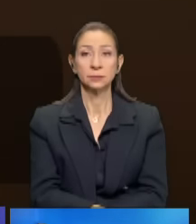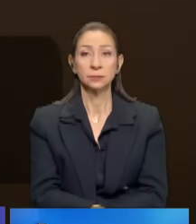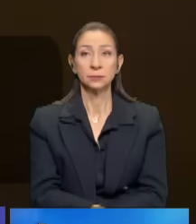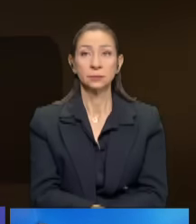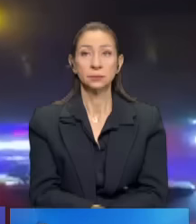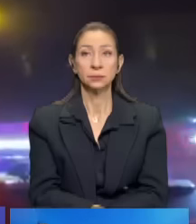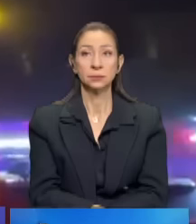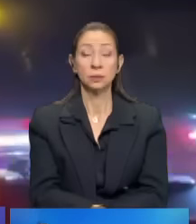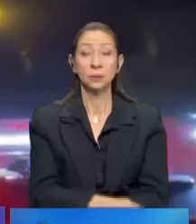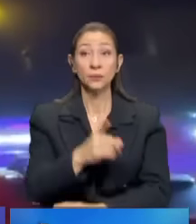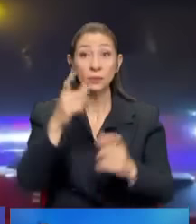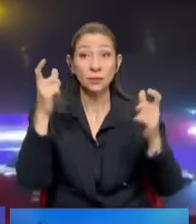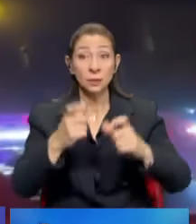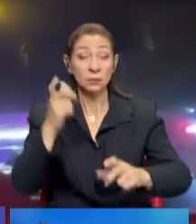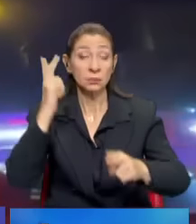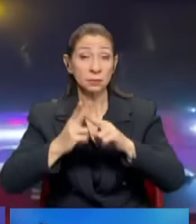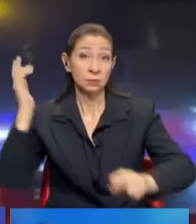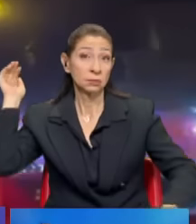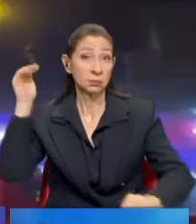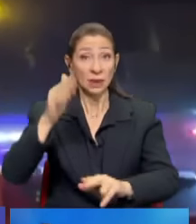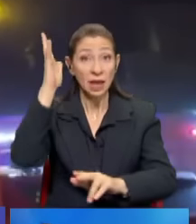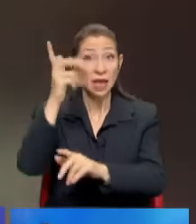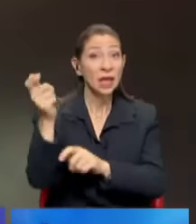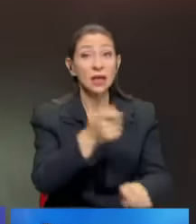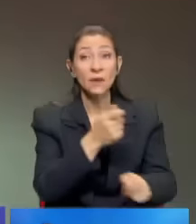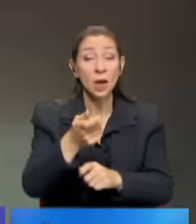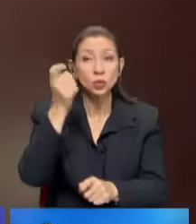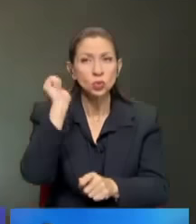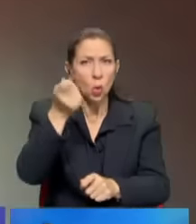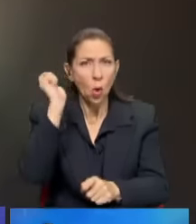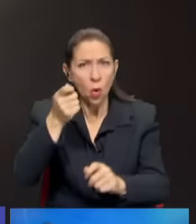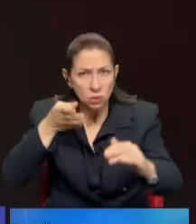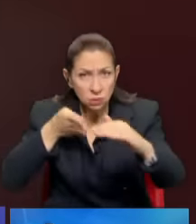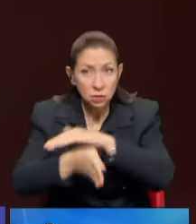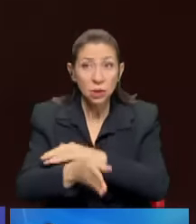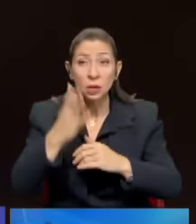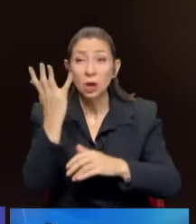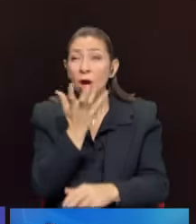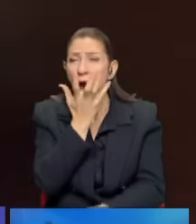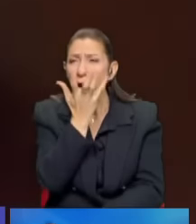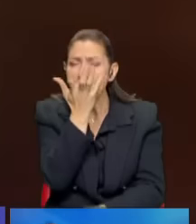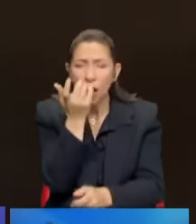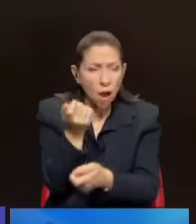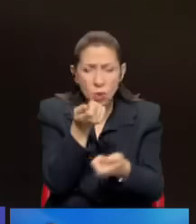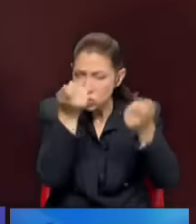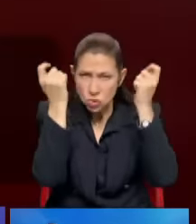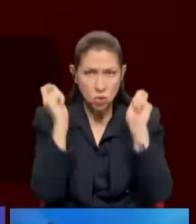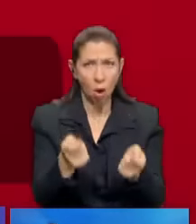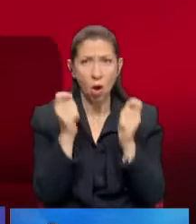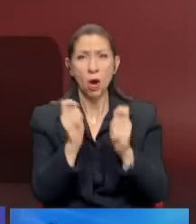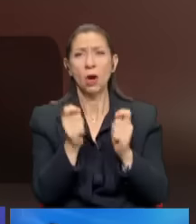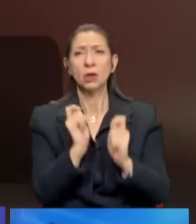kapladı olay yerine sevk edilen itfaiyeci güçlükle girebildi içeri yoğun Duman müdahaleyi